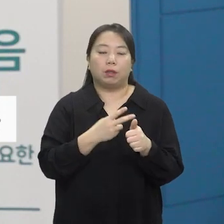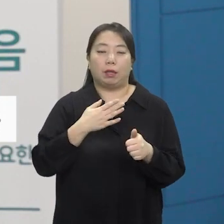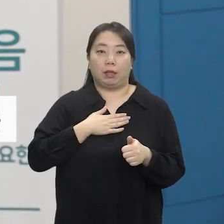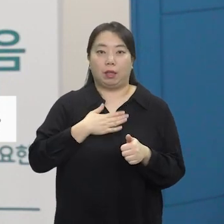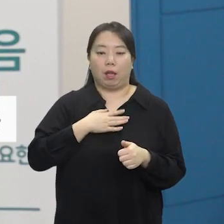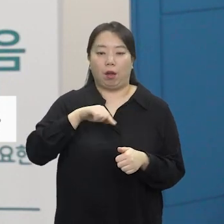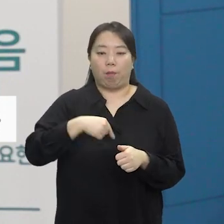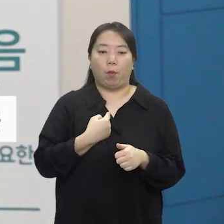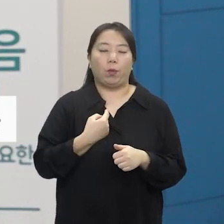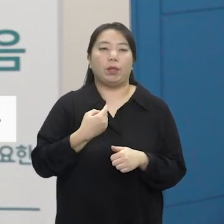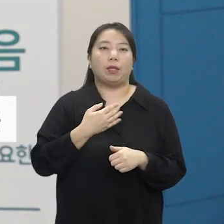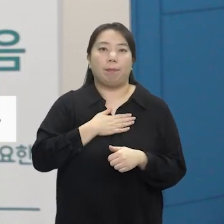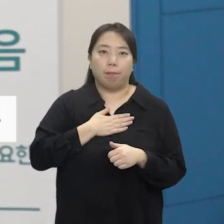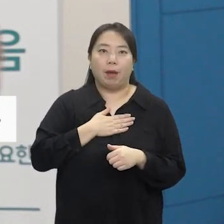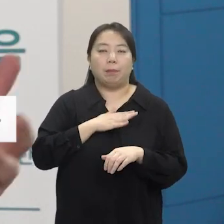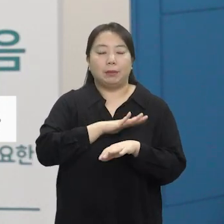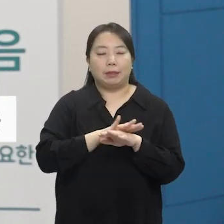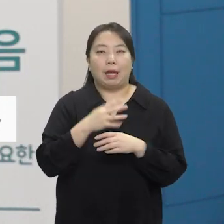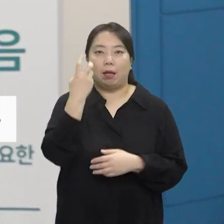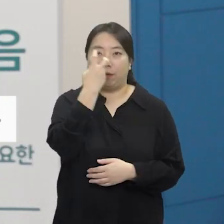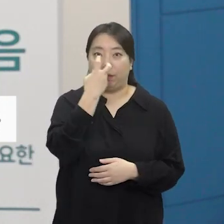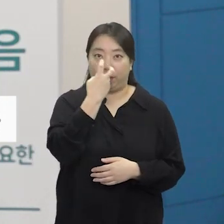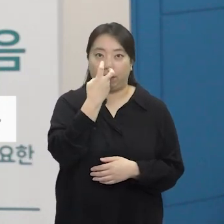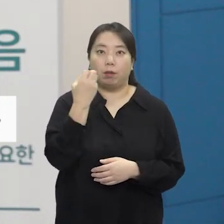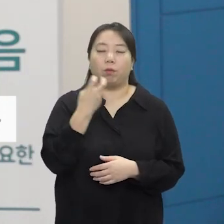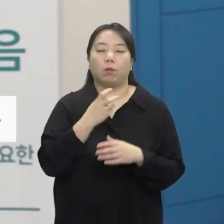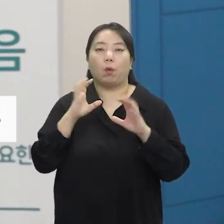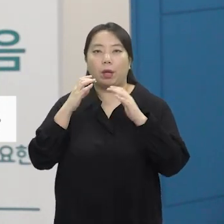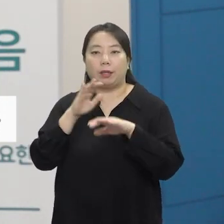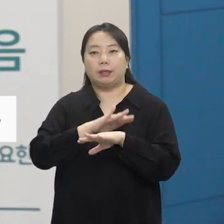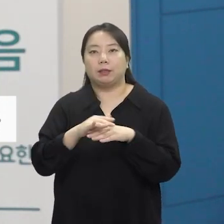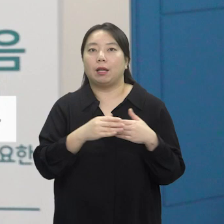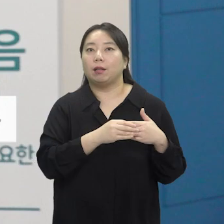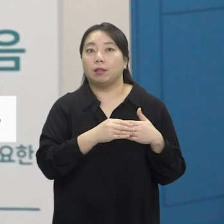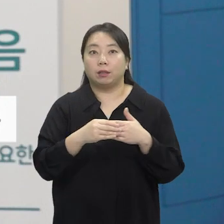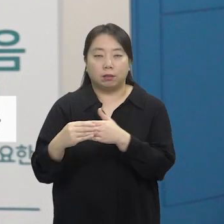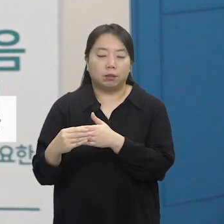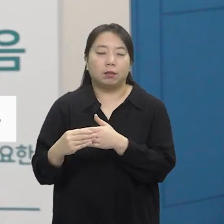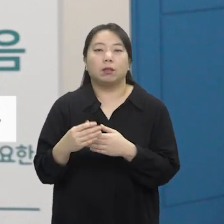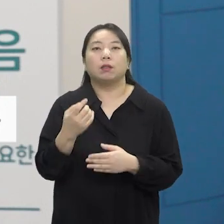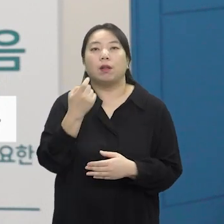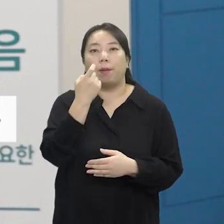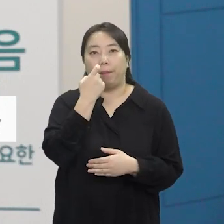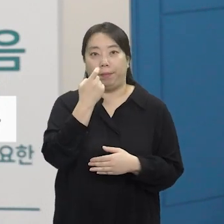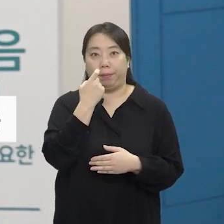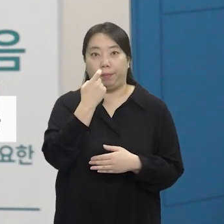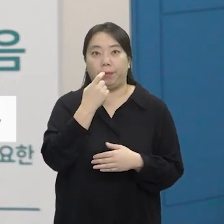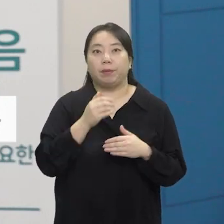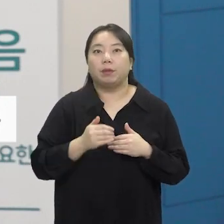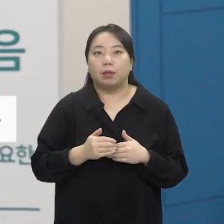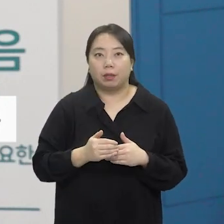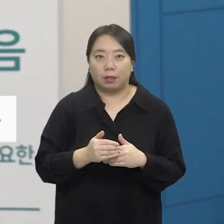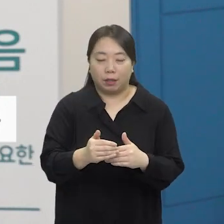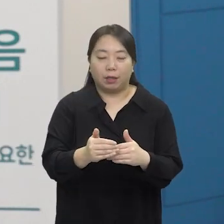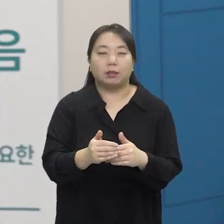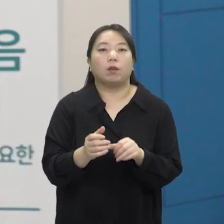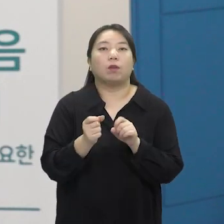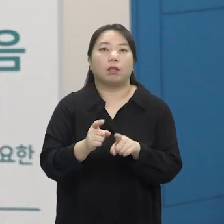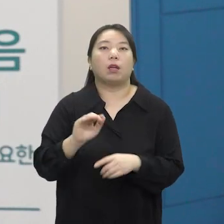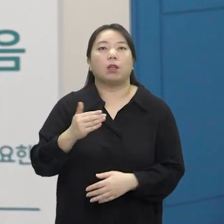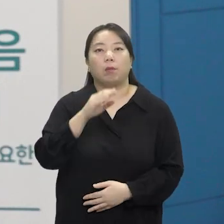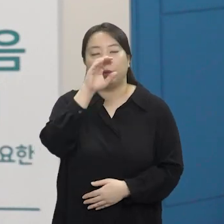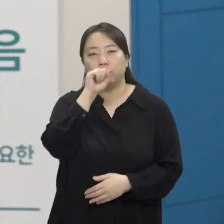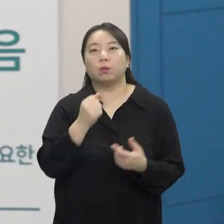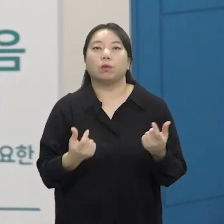돌보시는 방법, 또 아이들을 또 이렇게 잘 이끌어 주실 수 있는 그런 프로세스들을 조금이라도 배워 가실 수 있는 그런